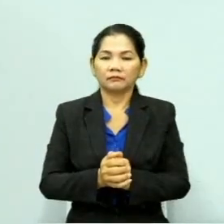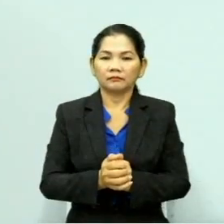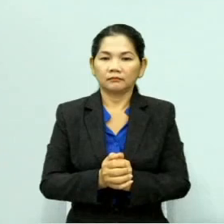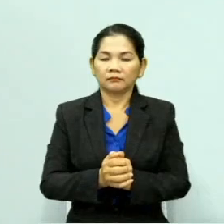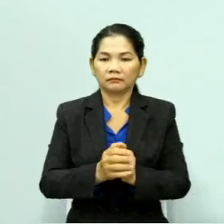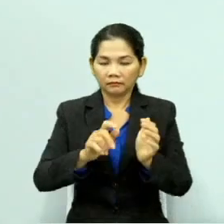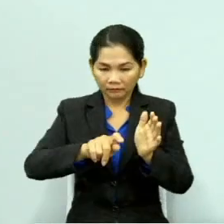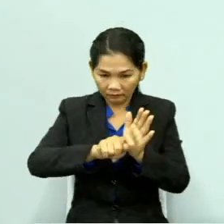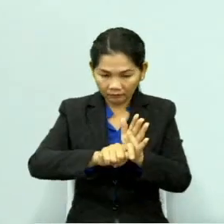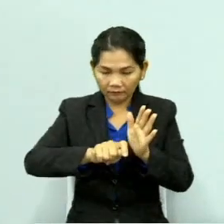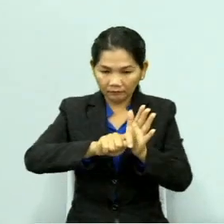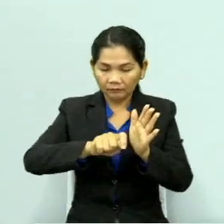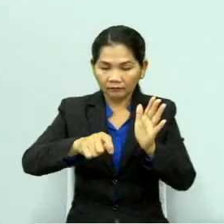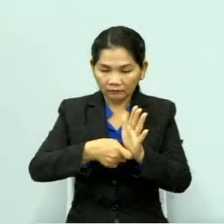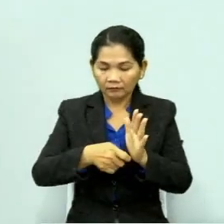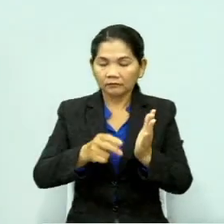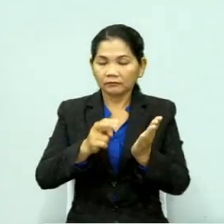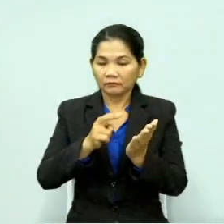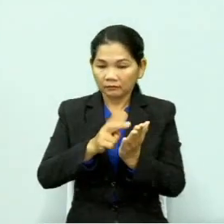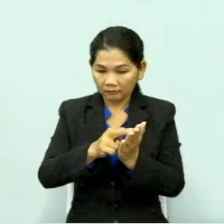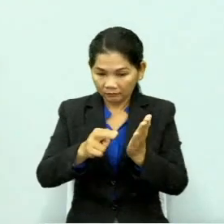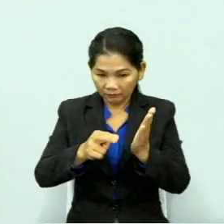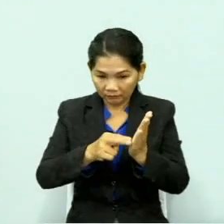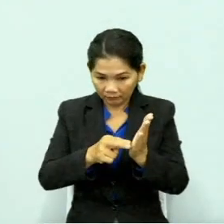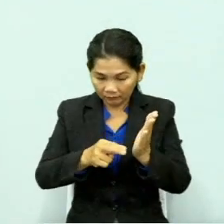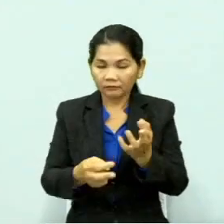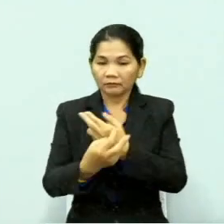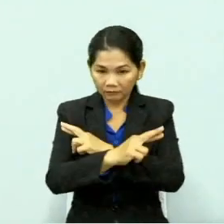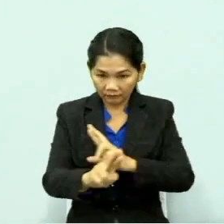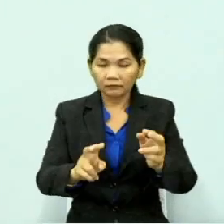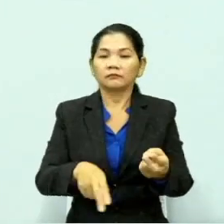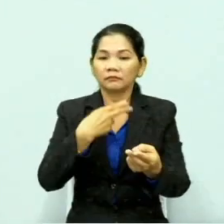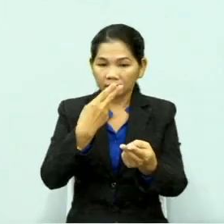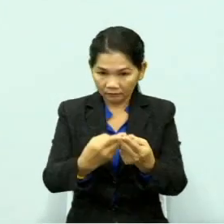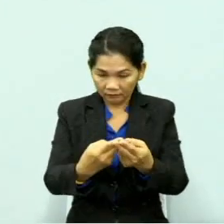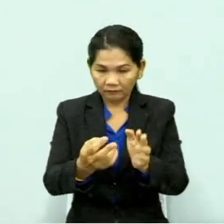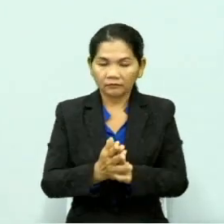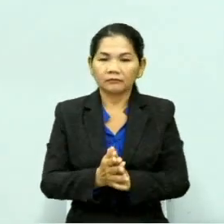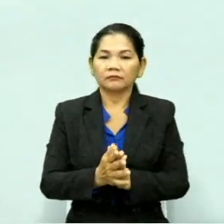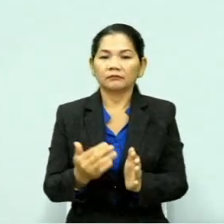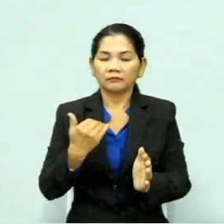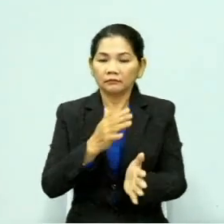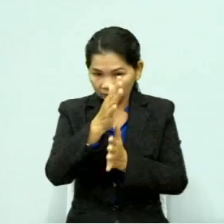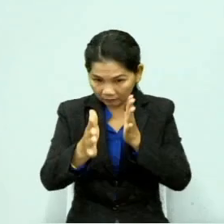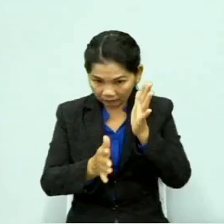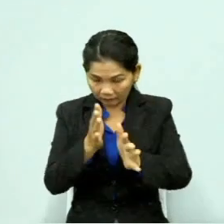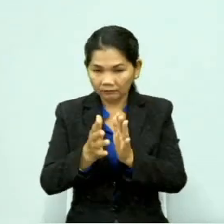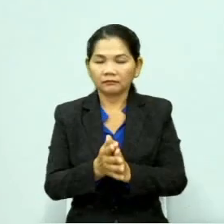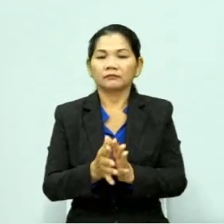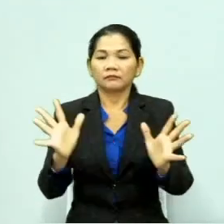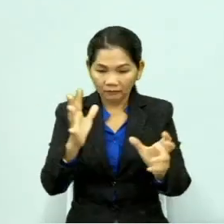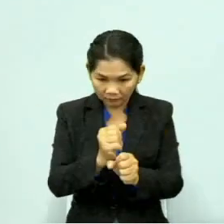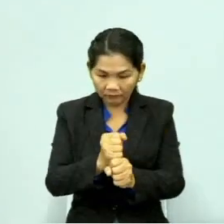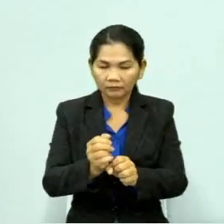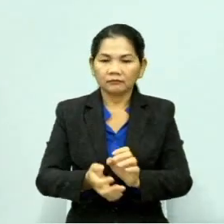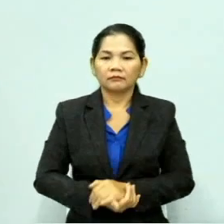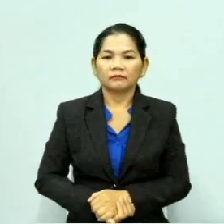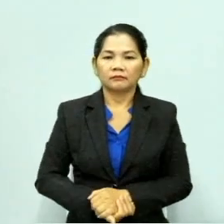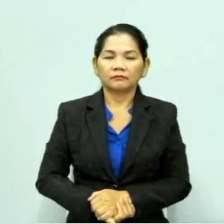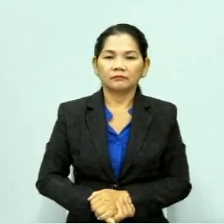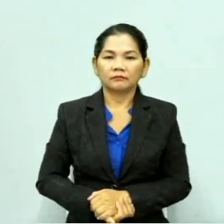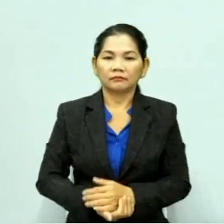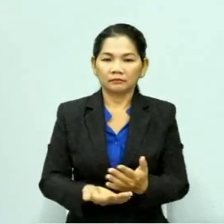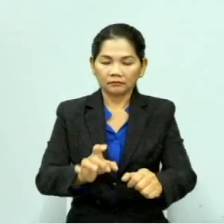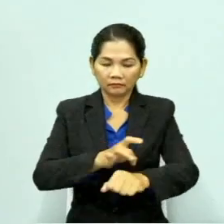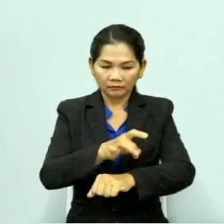khlâm xa rồi bà ạ tạ bọt dưỡng chà đâm bấy trìm cháy xâm nùa nơi bê đầy dưỡng án ạ tạ bọt chọp nà con chàng chẳng nhạc